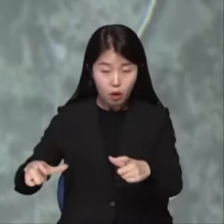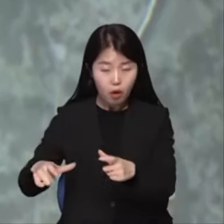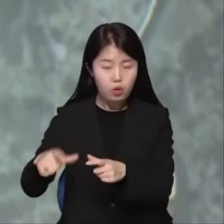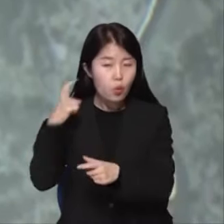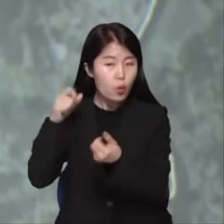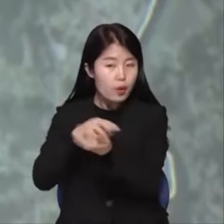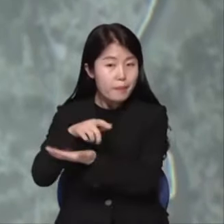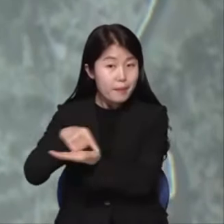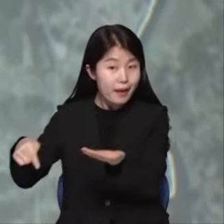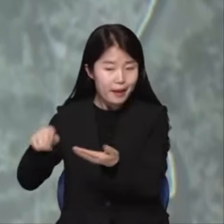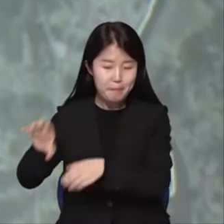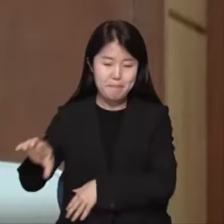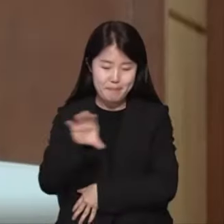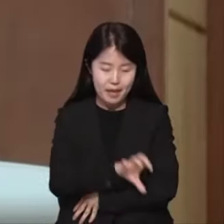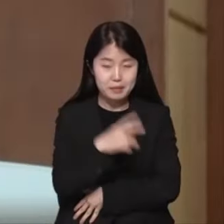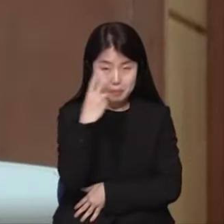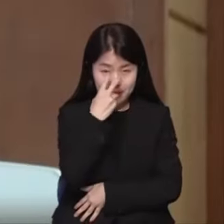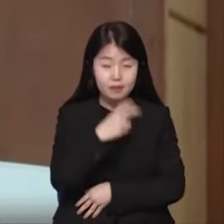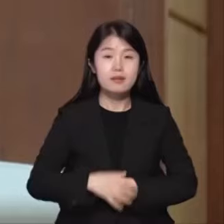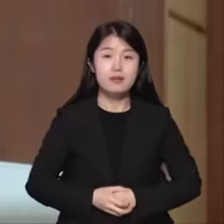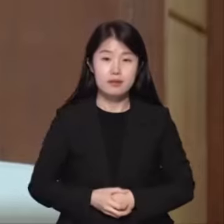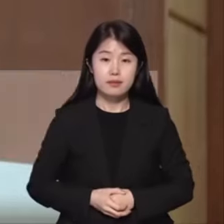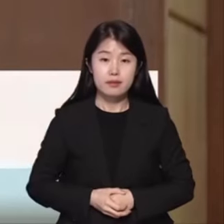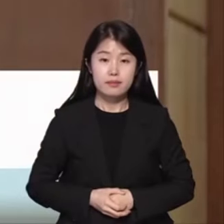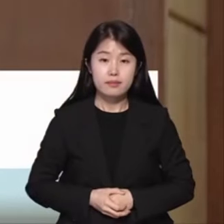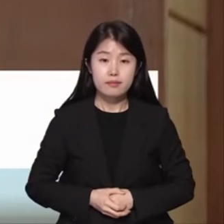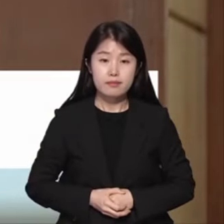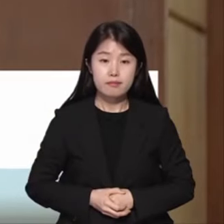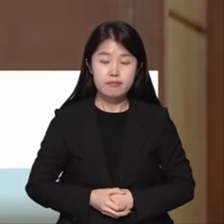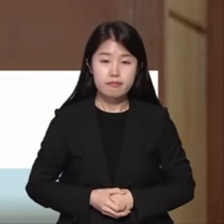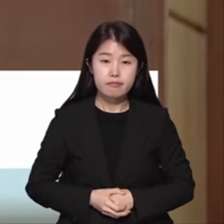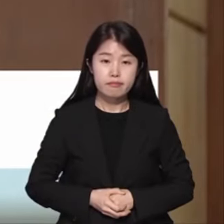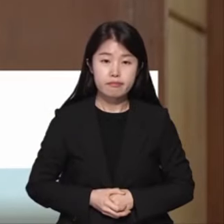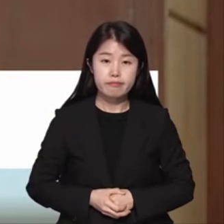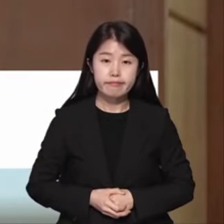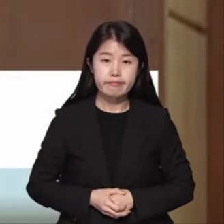무안군에 적용했습니다. 포가공항 같은 경우